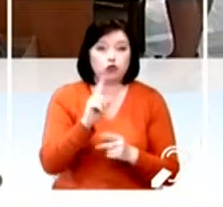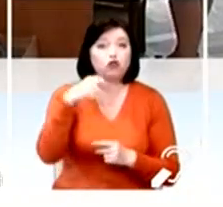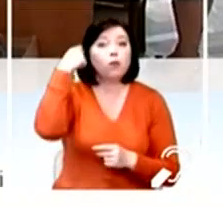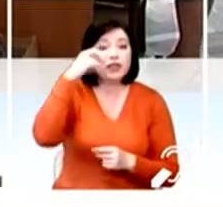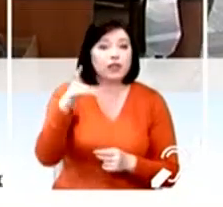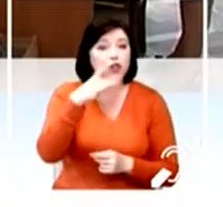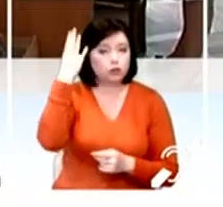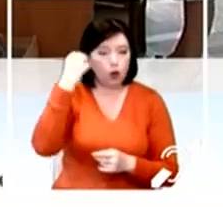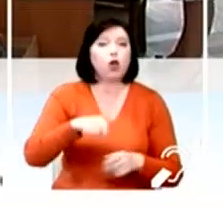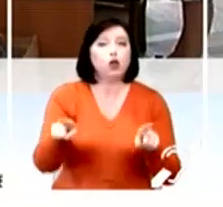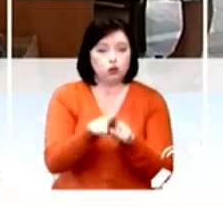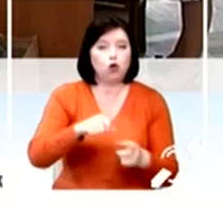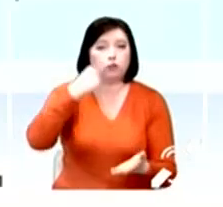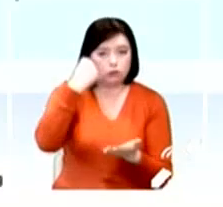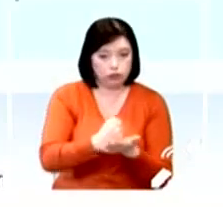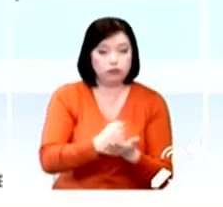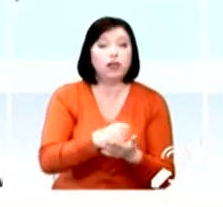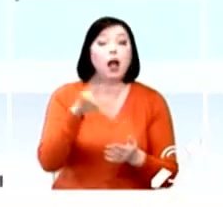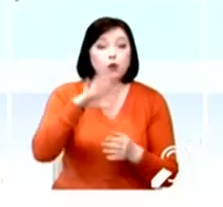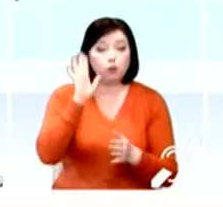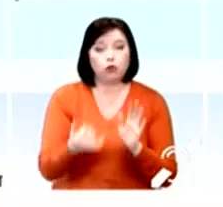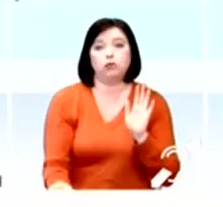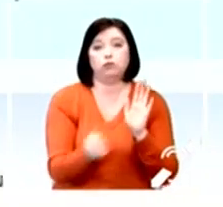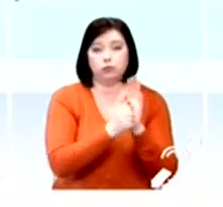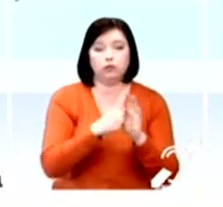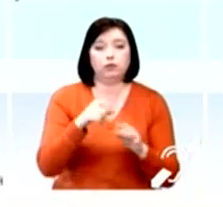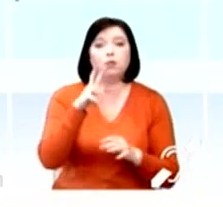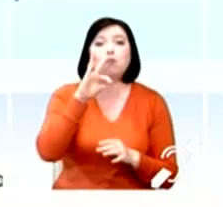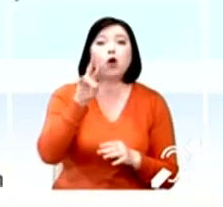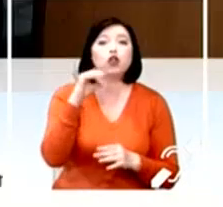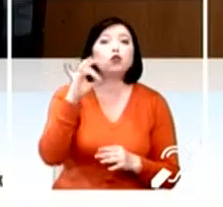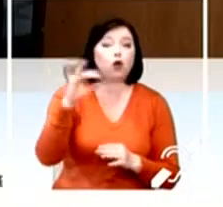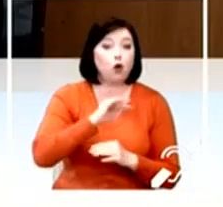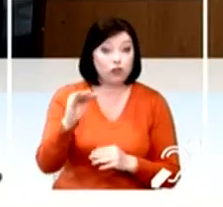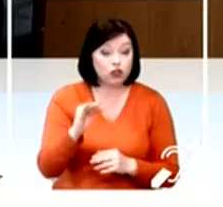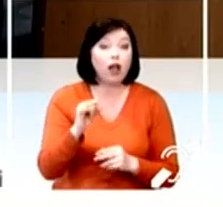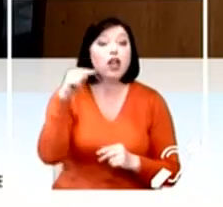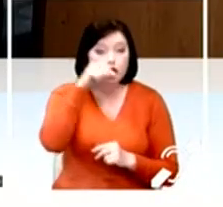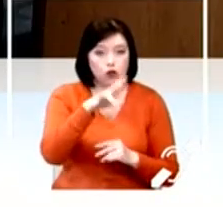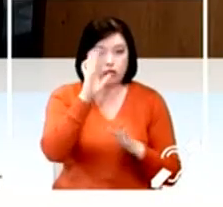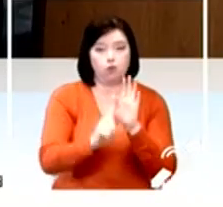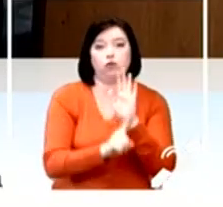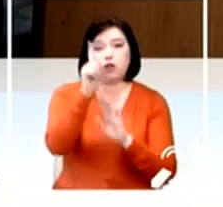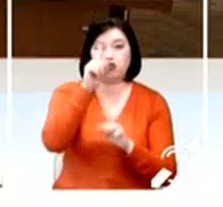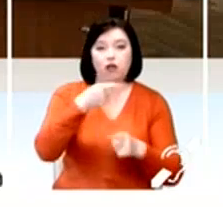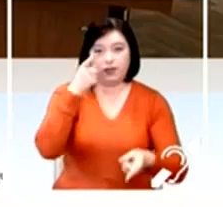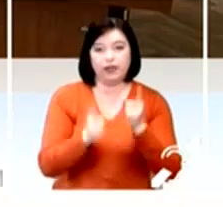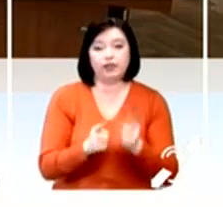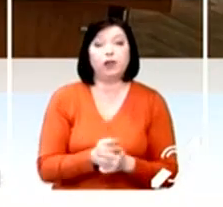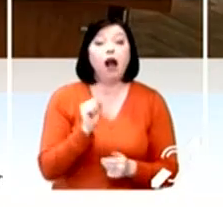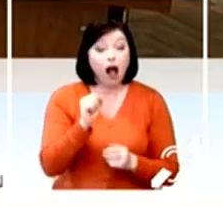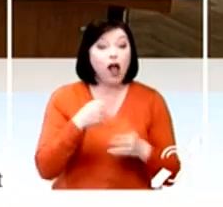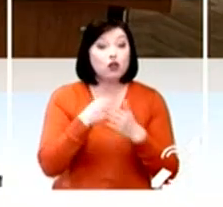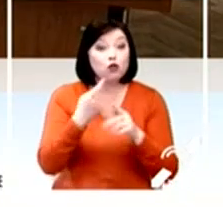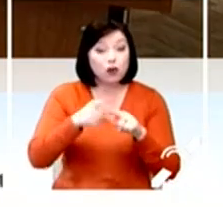Republicii Moldova să promulge legea, după care va fi publicată în Monitorul Oficial atunci când va intra în vigoare. Iar de atunci,